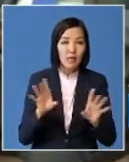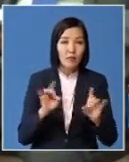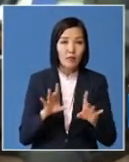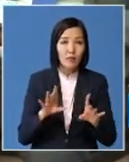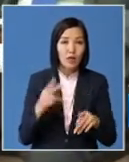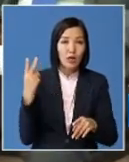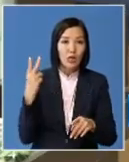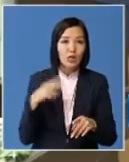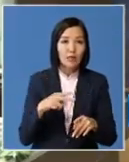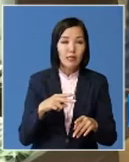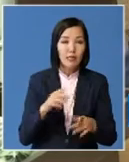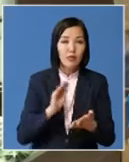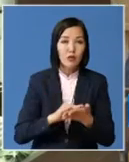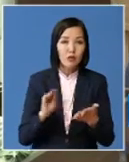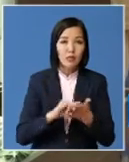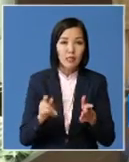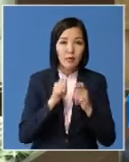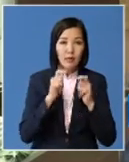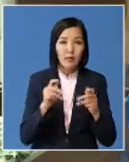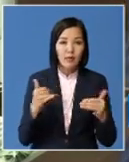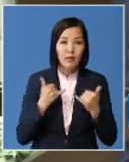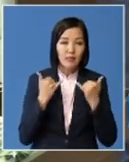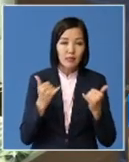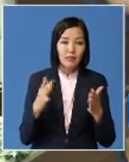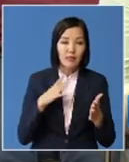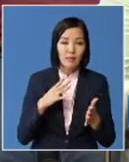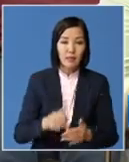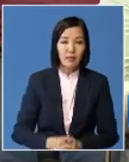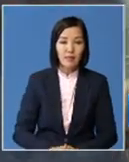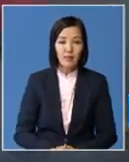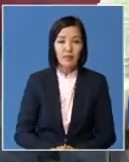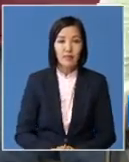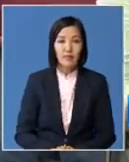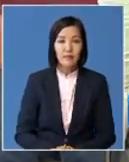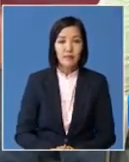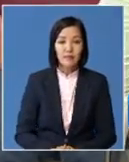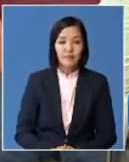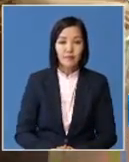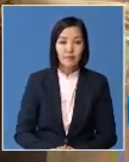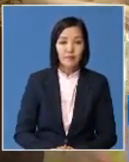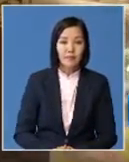мерекелерінде 20-дан аса жетісулық журналисті марапаттап, сый сияпаттарын жасады.